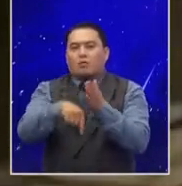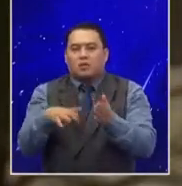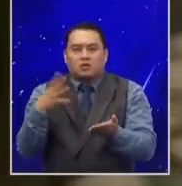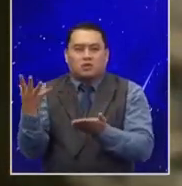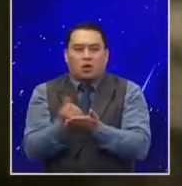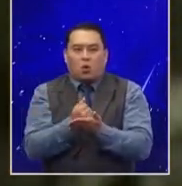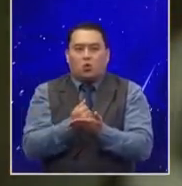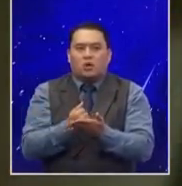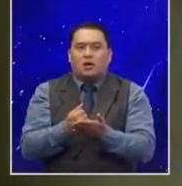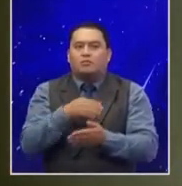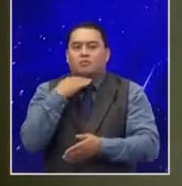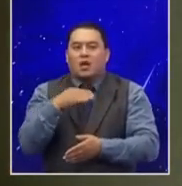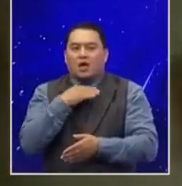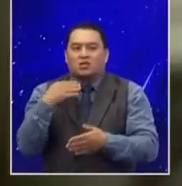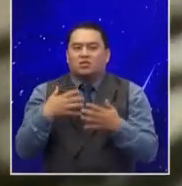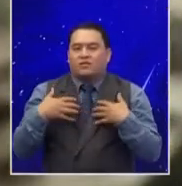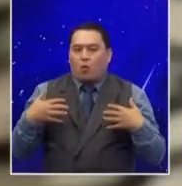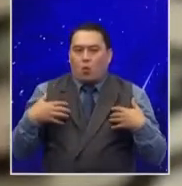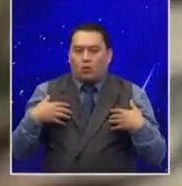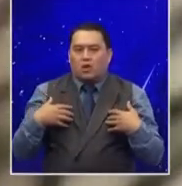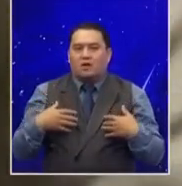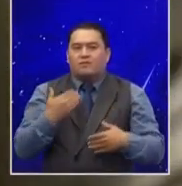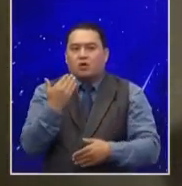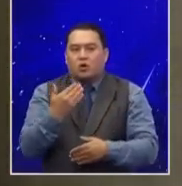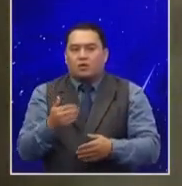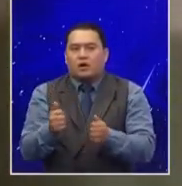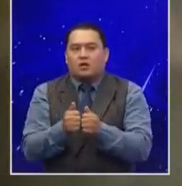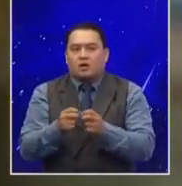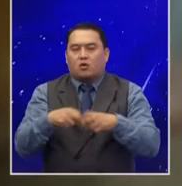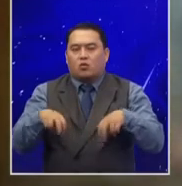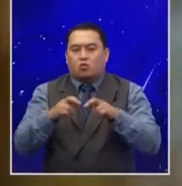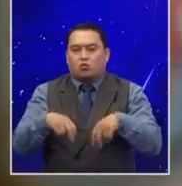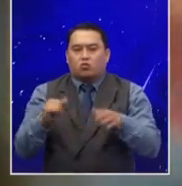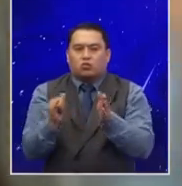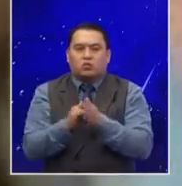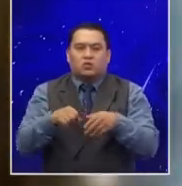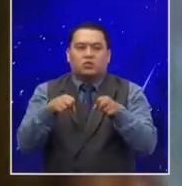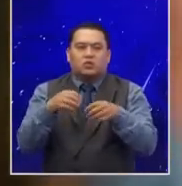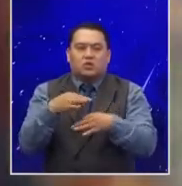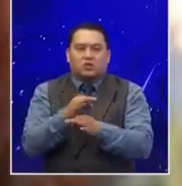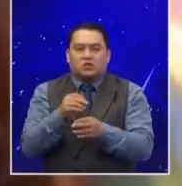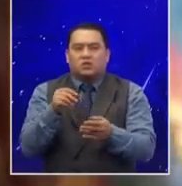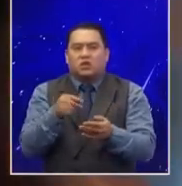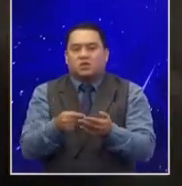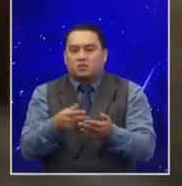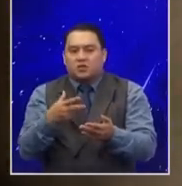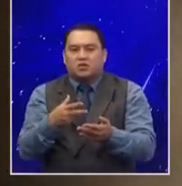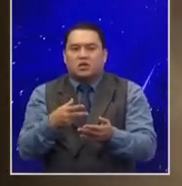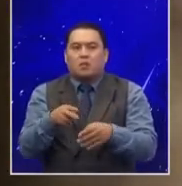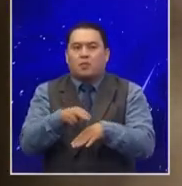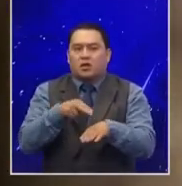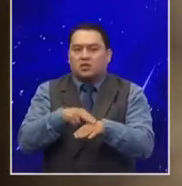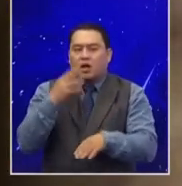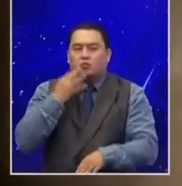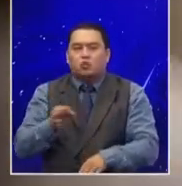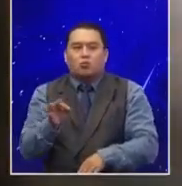обнаружены шкура и мясо неизвестного животного. Его происхождение в ближайшее время установит экспертиза. Дополним, сотрудники полиции